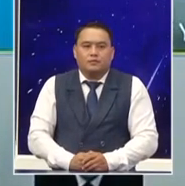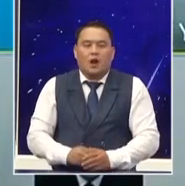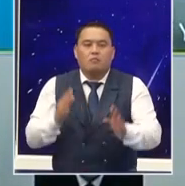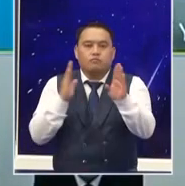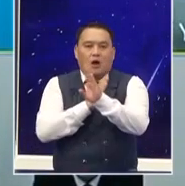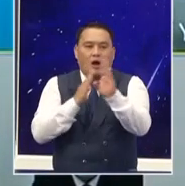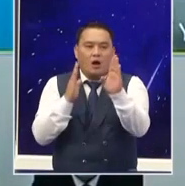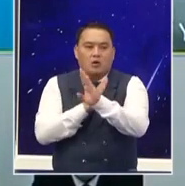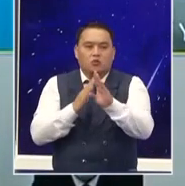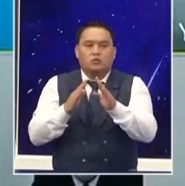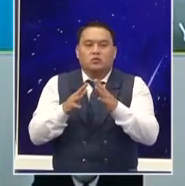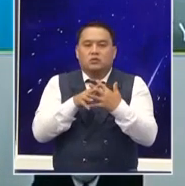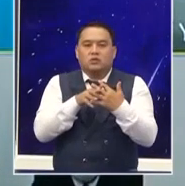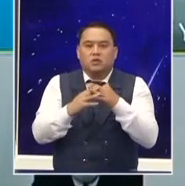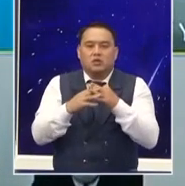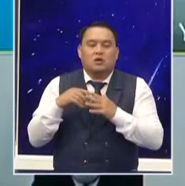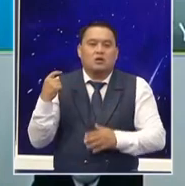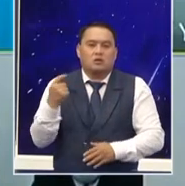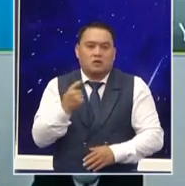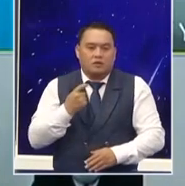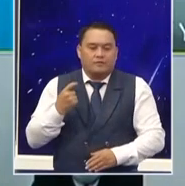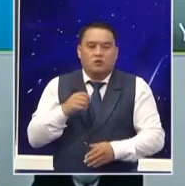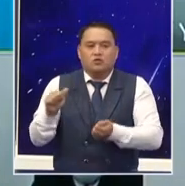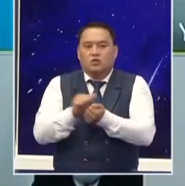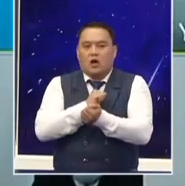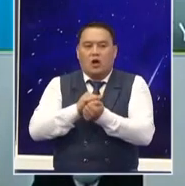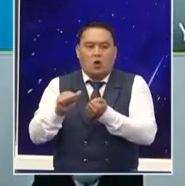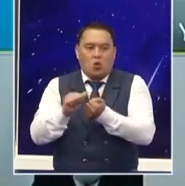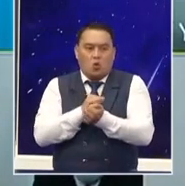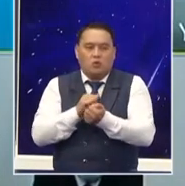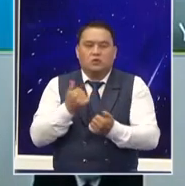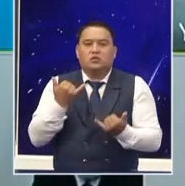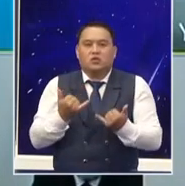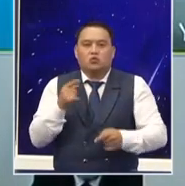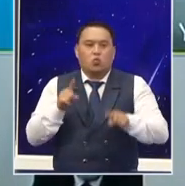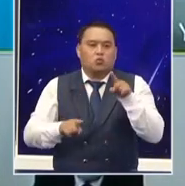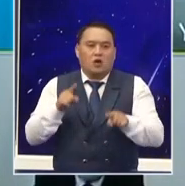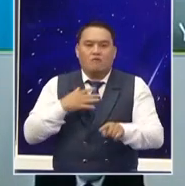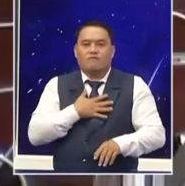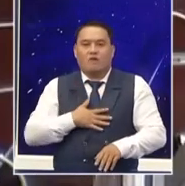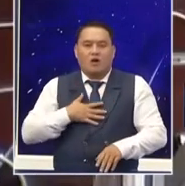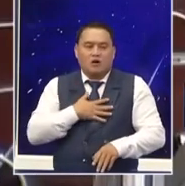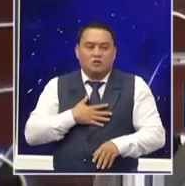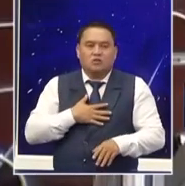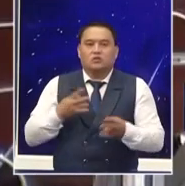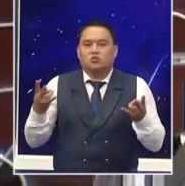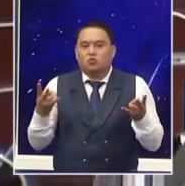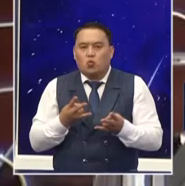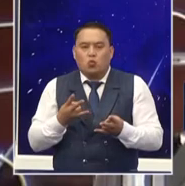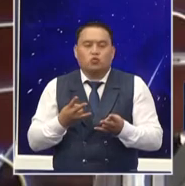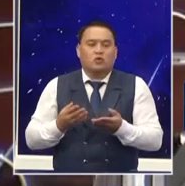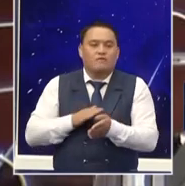Погода в основных зерносеющих регионах в середине лета была засушливой, а сейчас неустойчивая. Важно не только успеть убрать урожай,